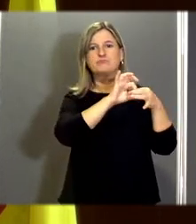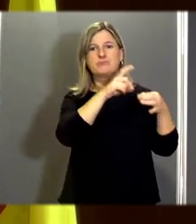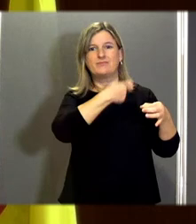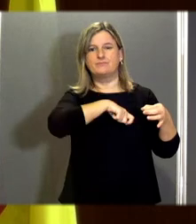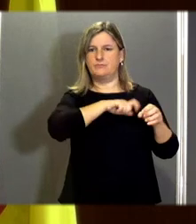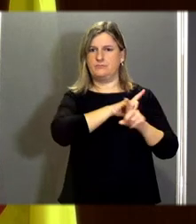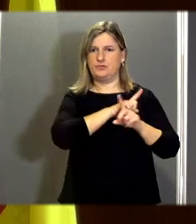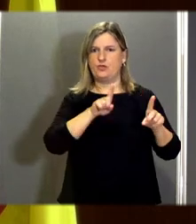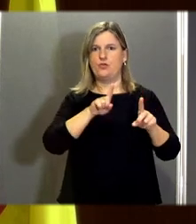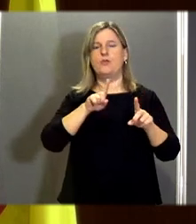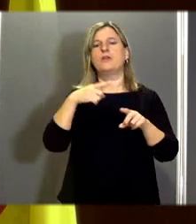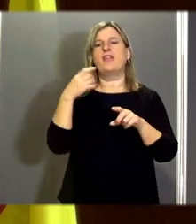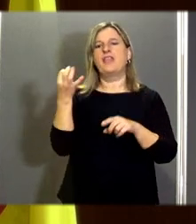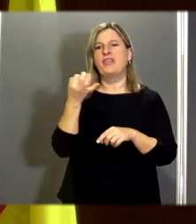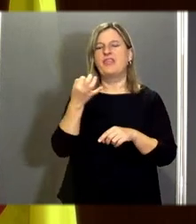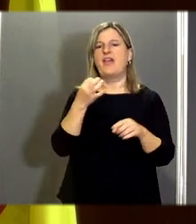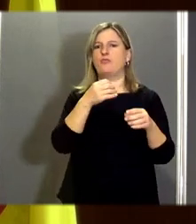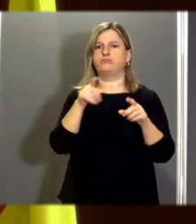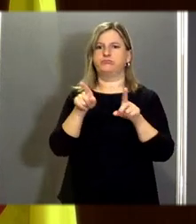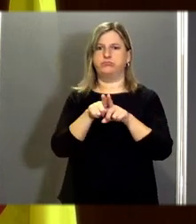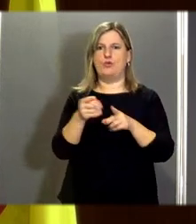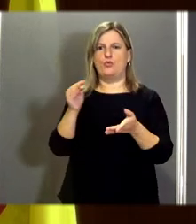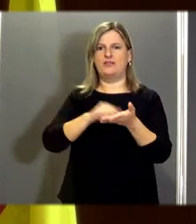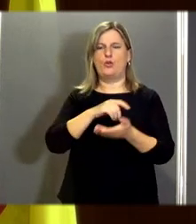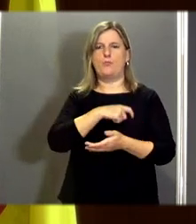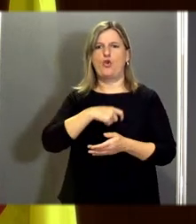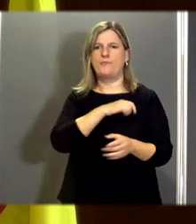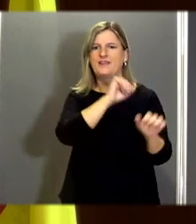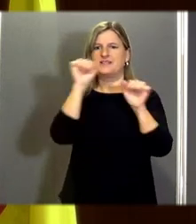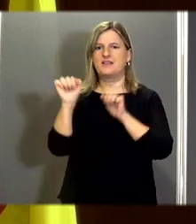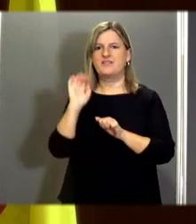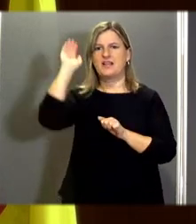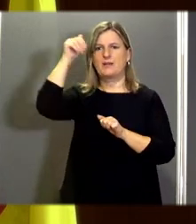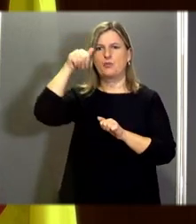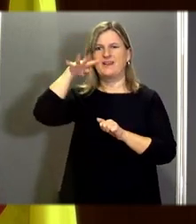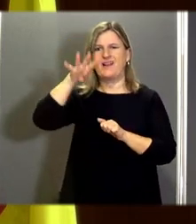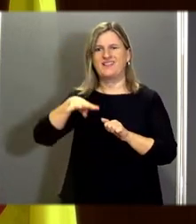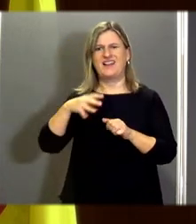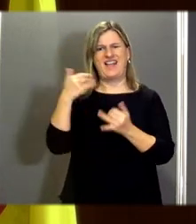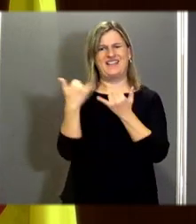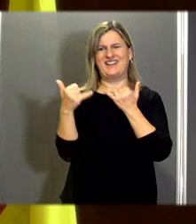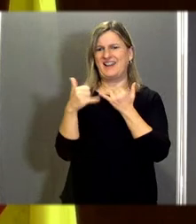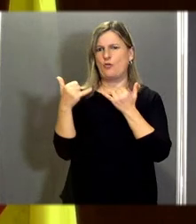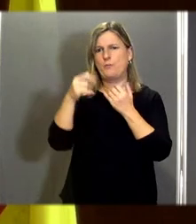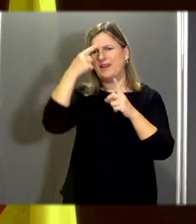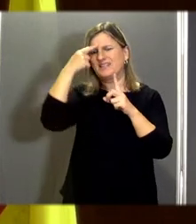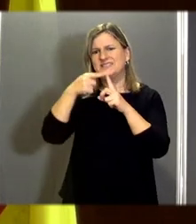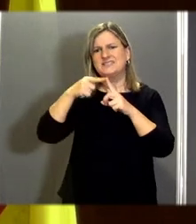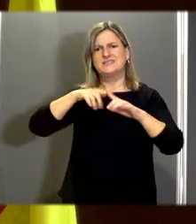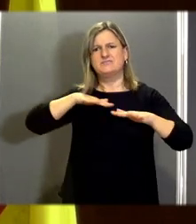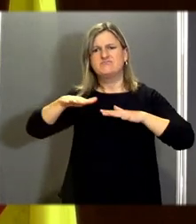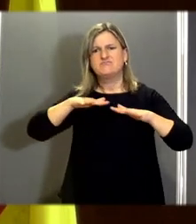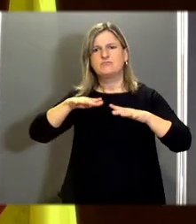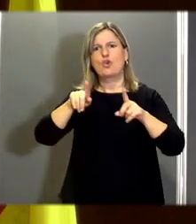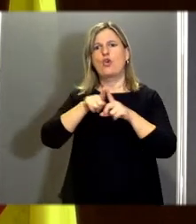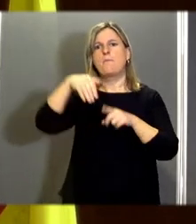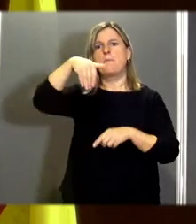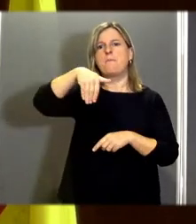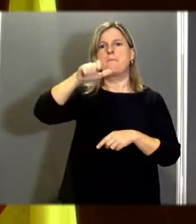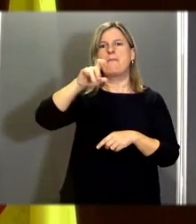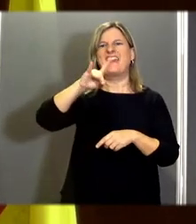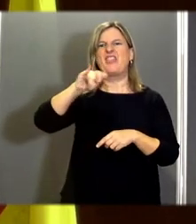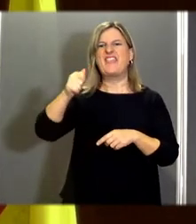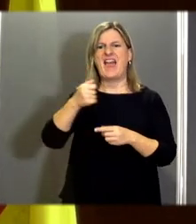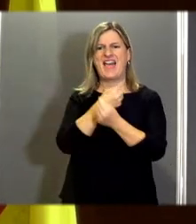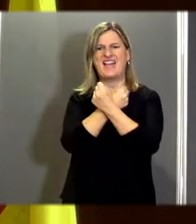l'esperit combatiu dels comitès de defensa de la República Catalana, tot generalitzant l'actitud persistent de Meridiana Resisteix per